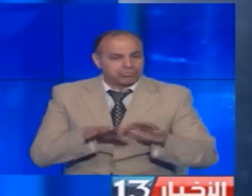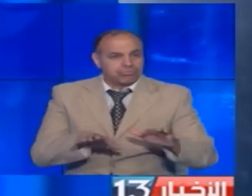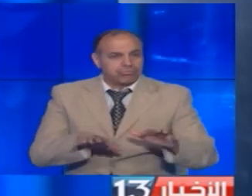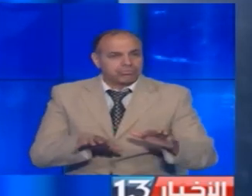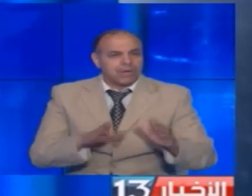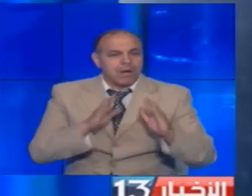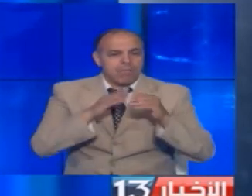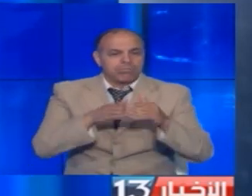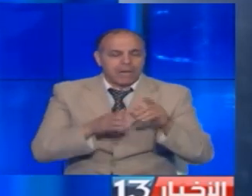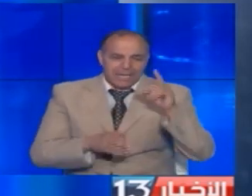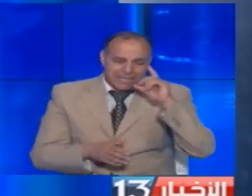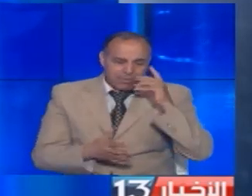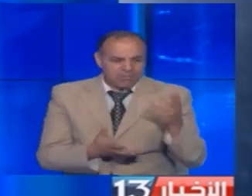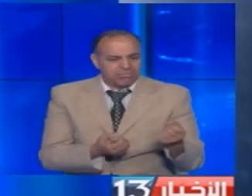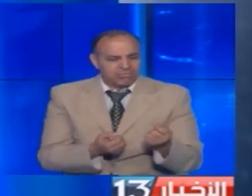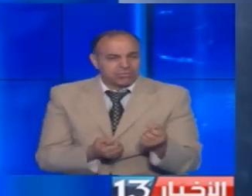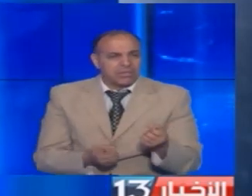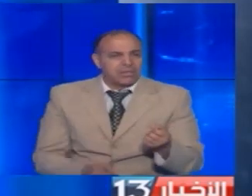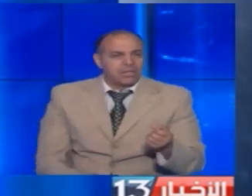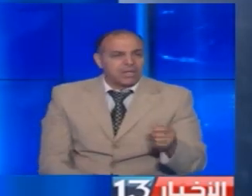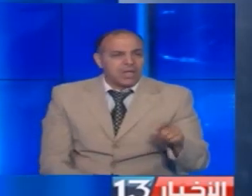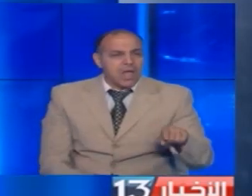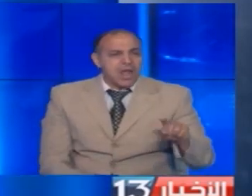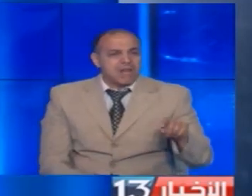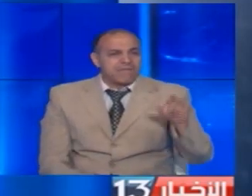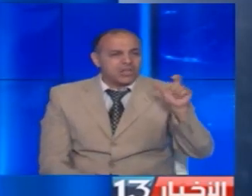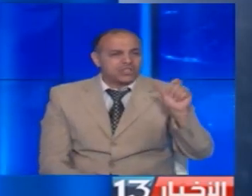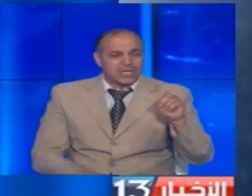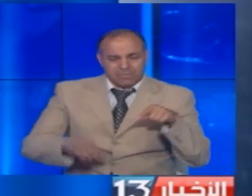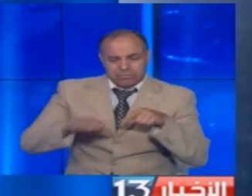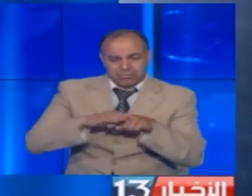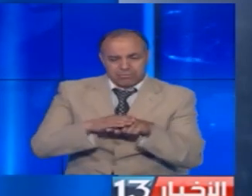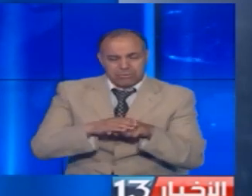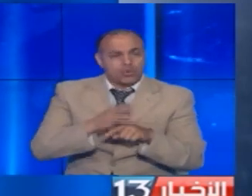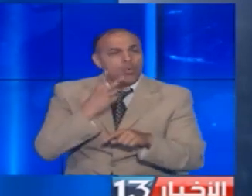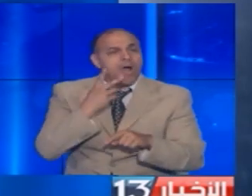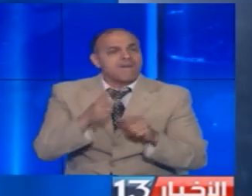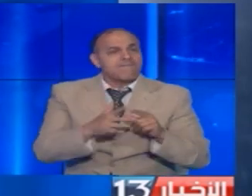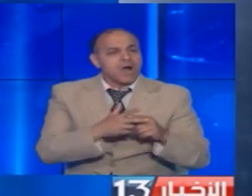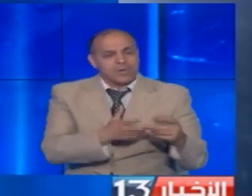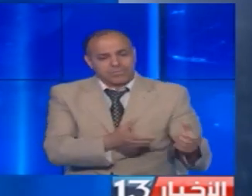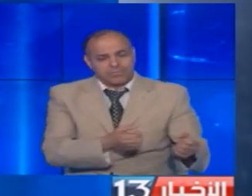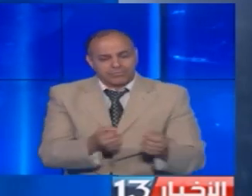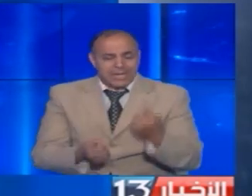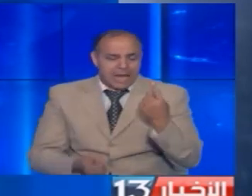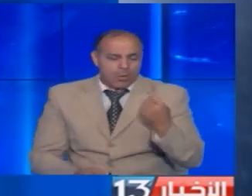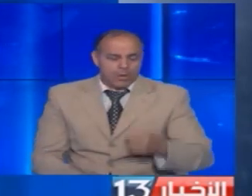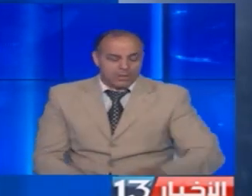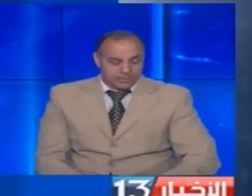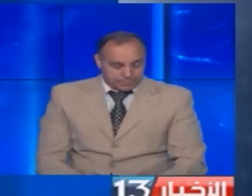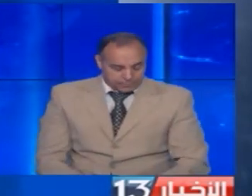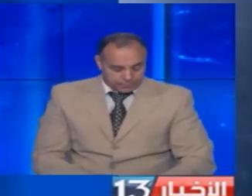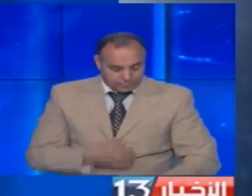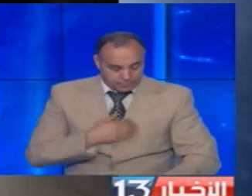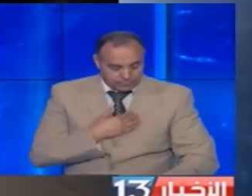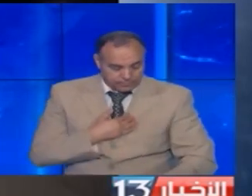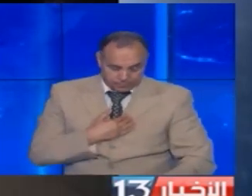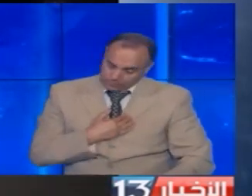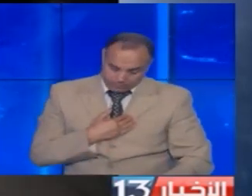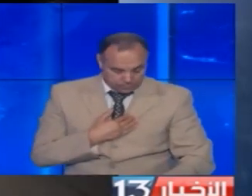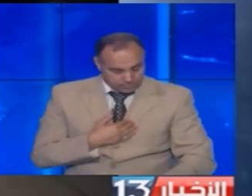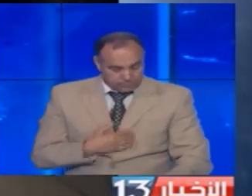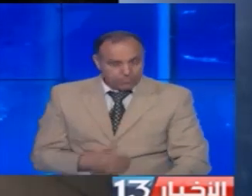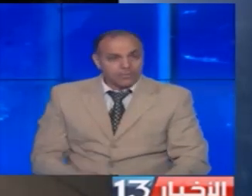خفر السواحل الليبي نحو 1000 مهاجر في 3 عمليات خلال يوم واحد.